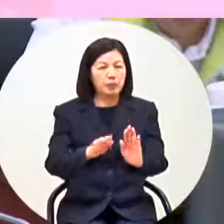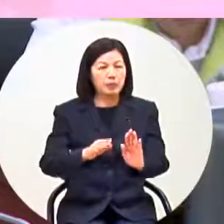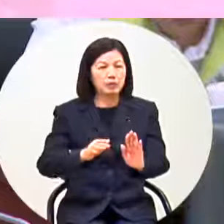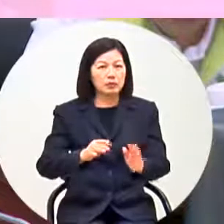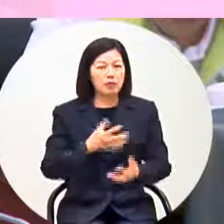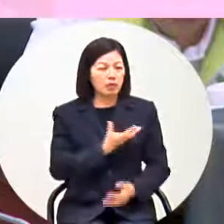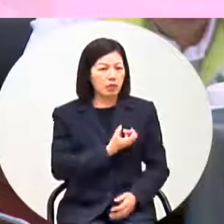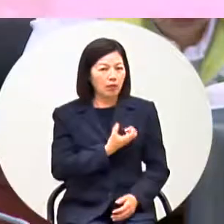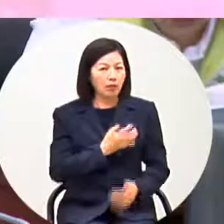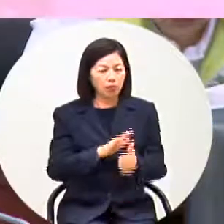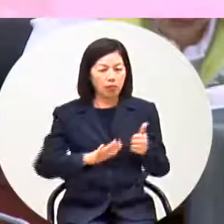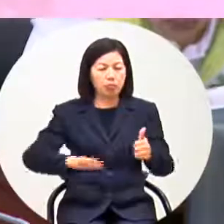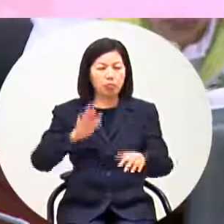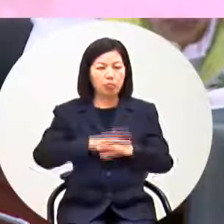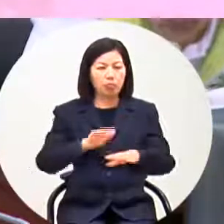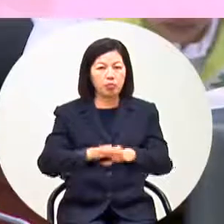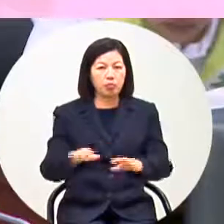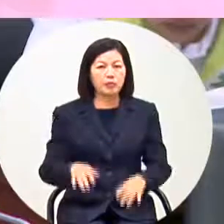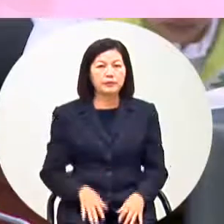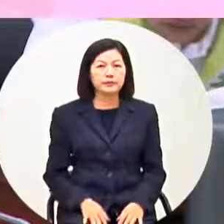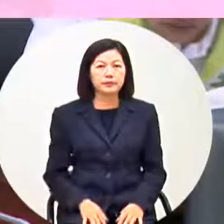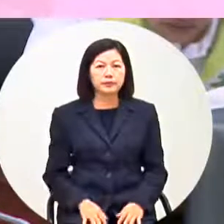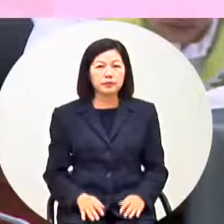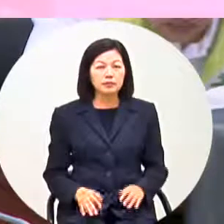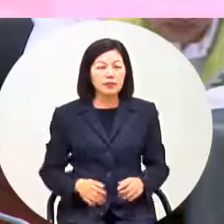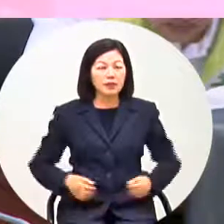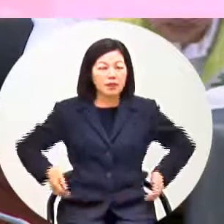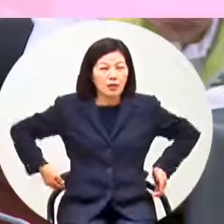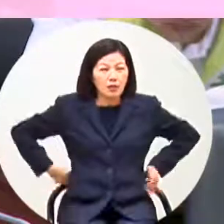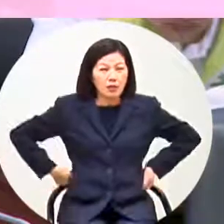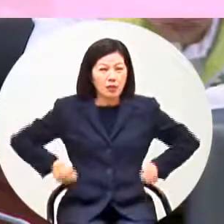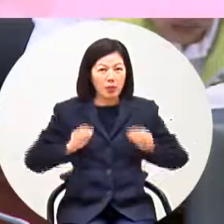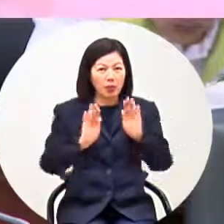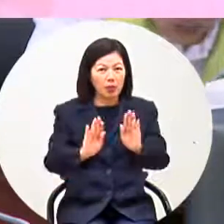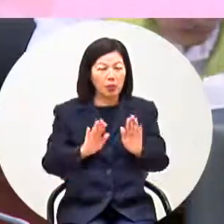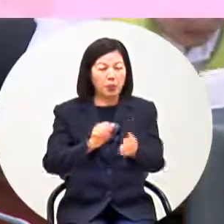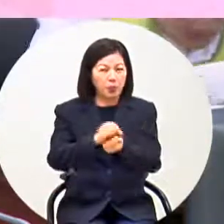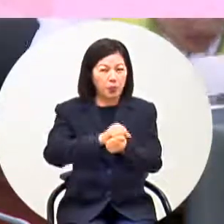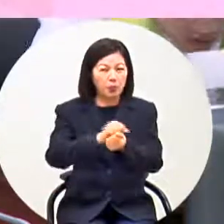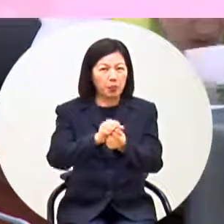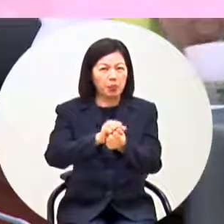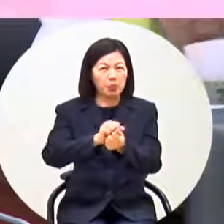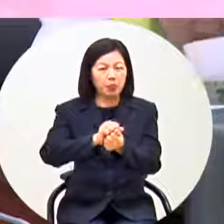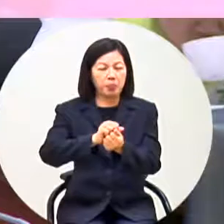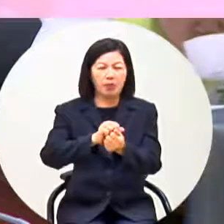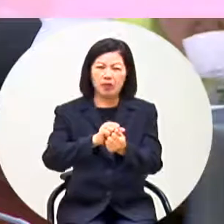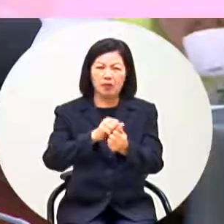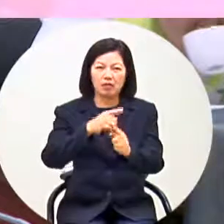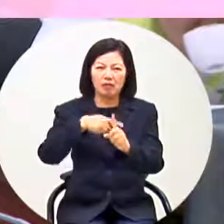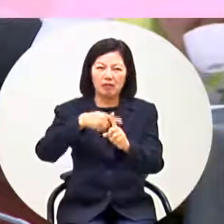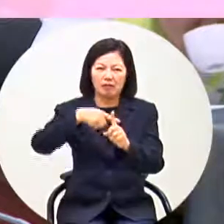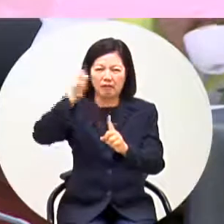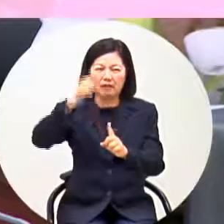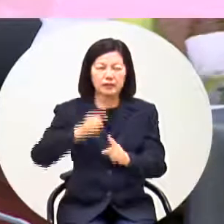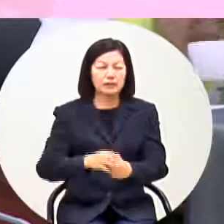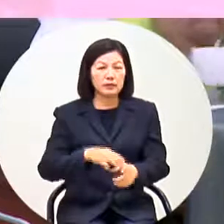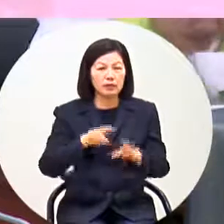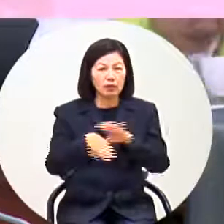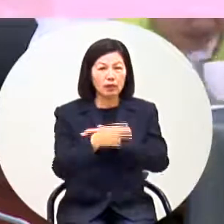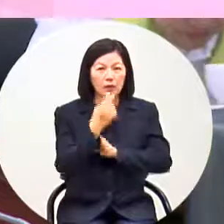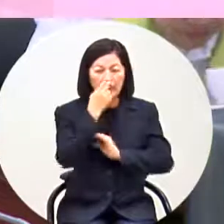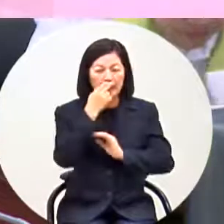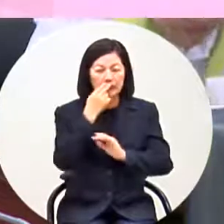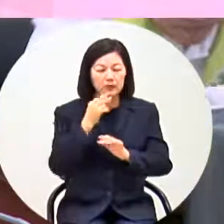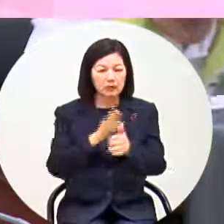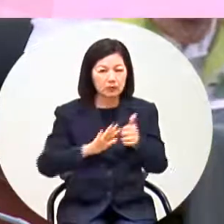洗肾的几率非常高，或许就是因为空污严重的问题哦。所以，当空污